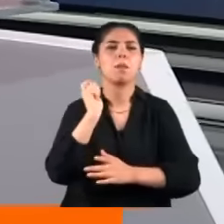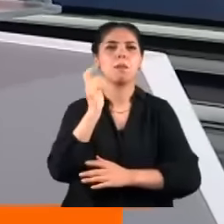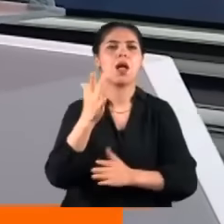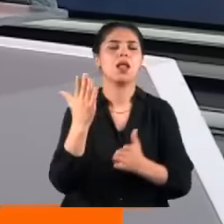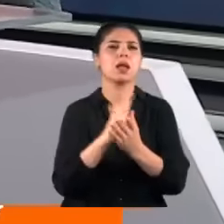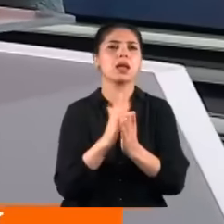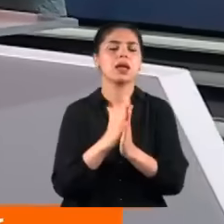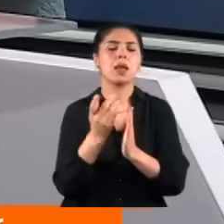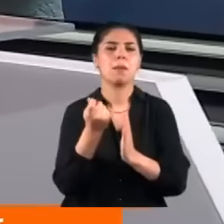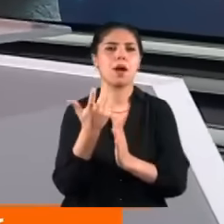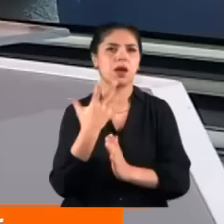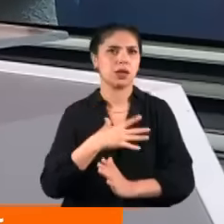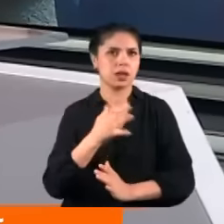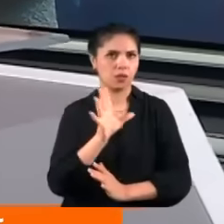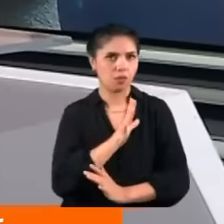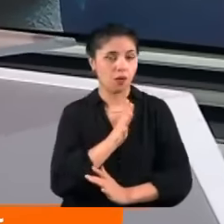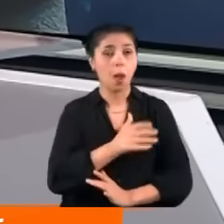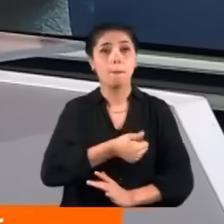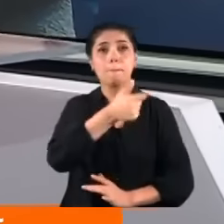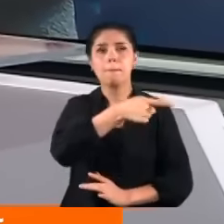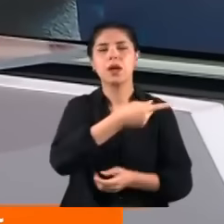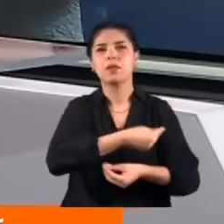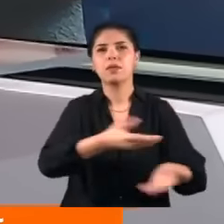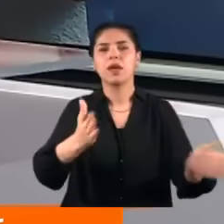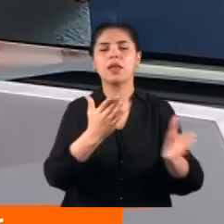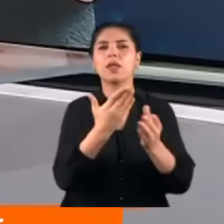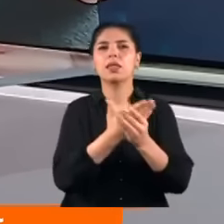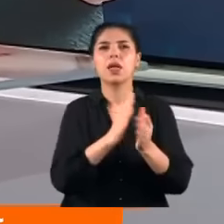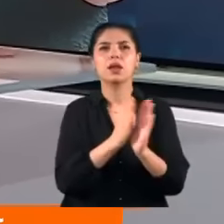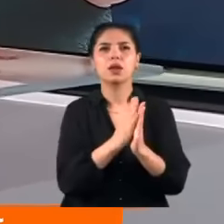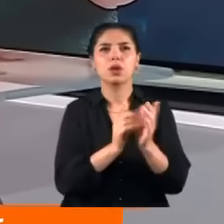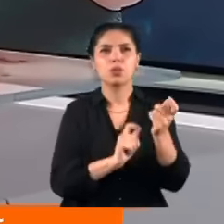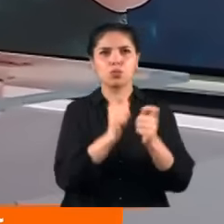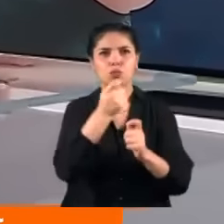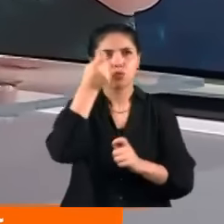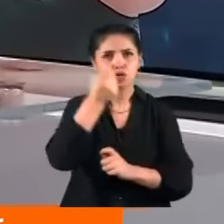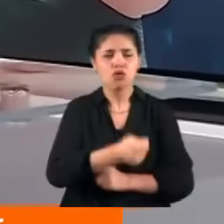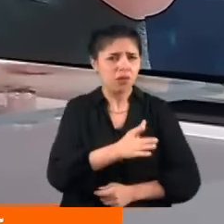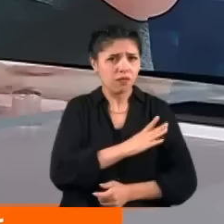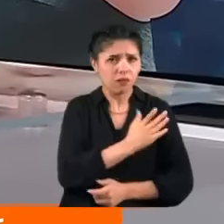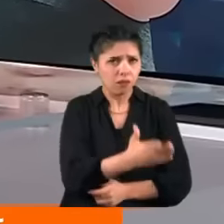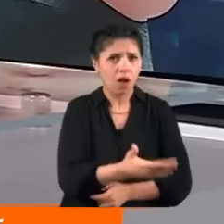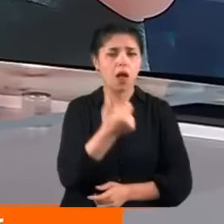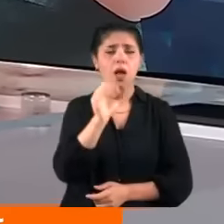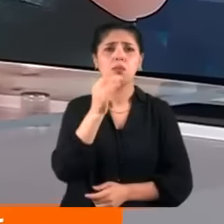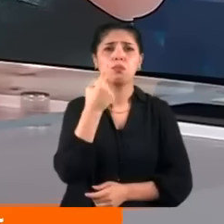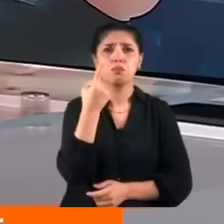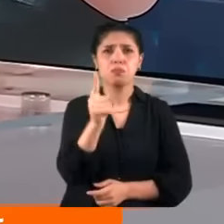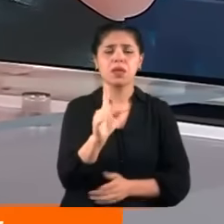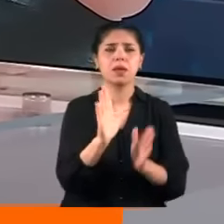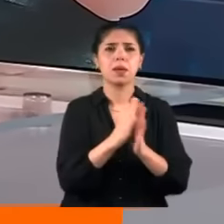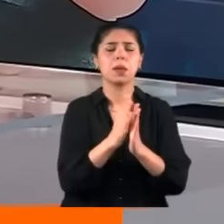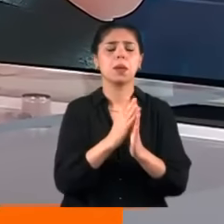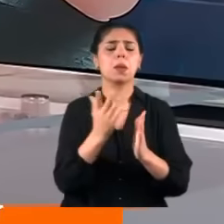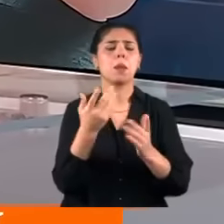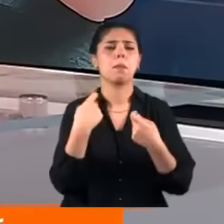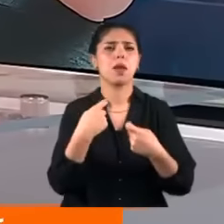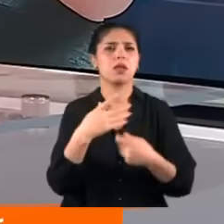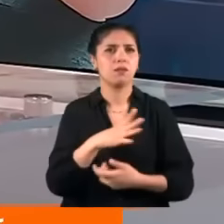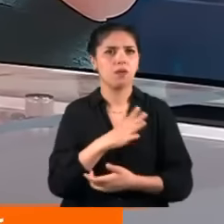ücreti istemeye başladı. Üstelik bakanlığın dağıttığı ders kitaplarının kullanılması zorunlu olmasına rağmen 60 bin liralık fatura